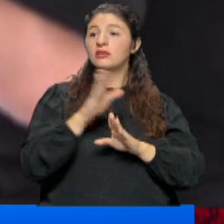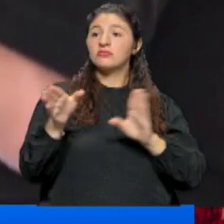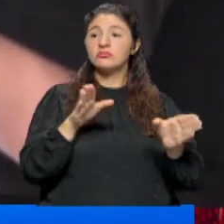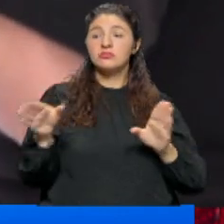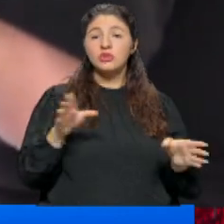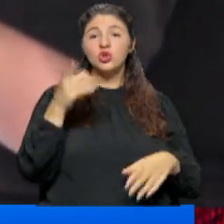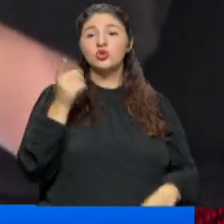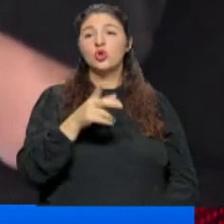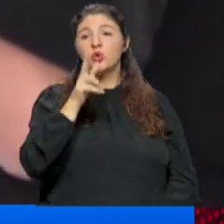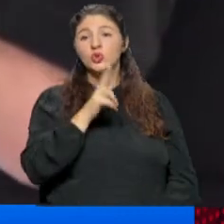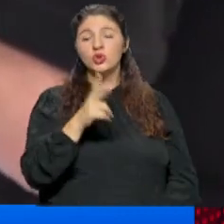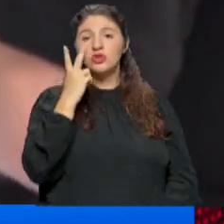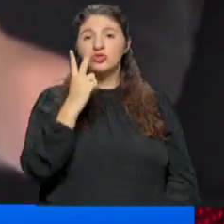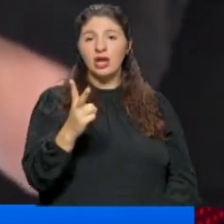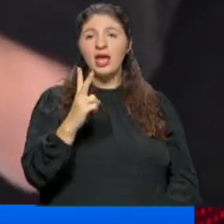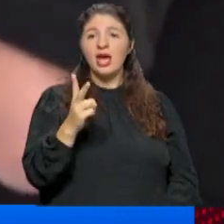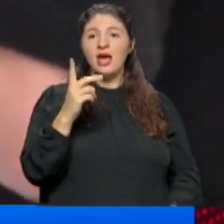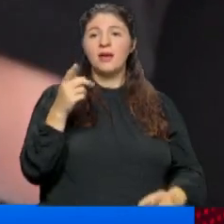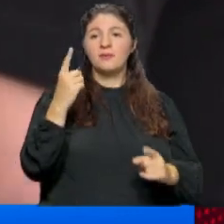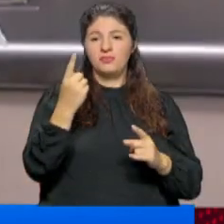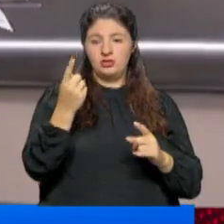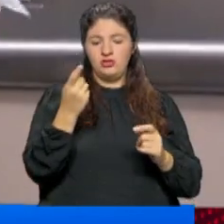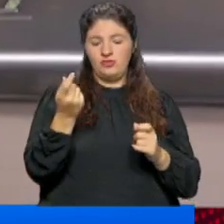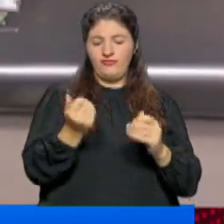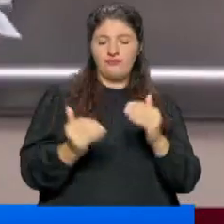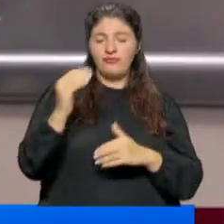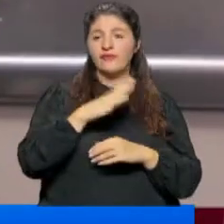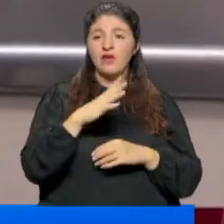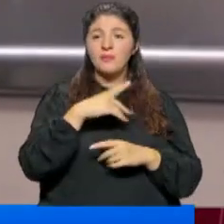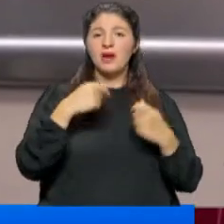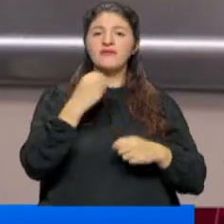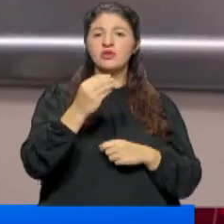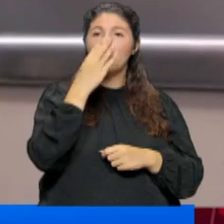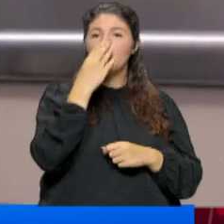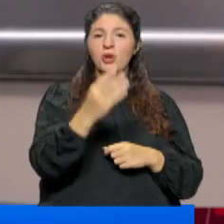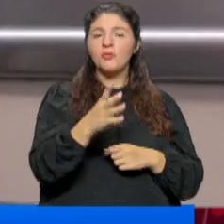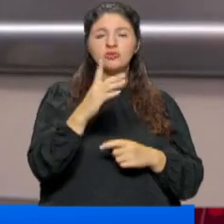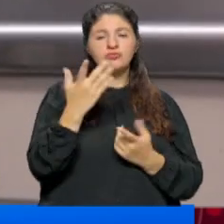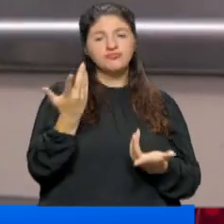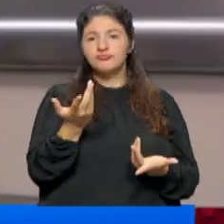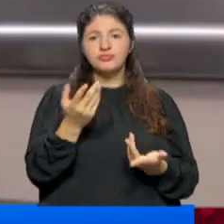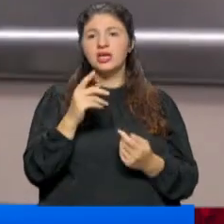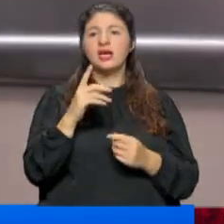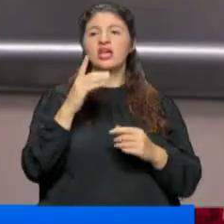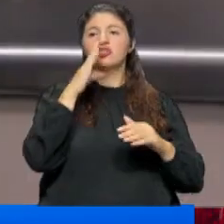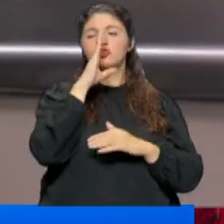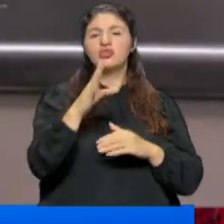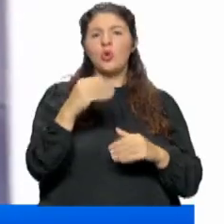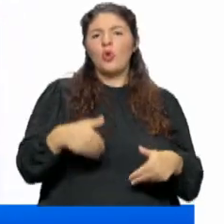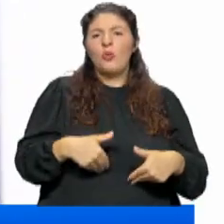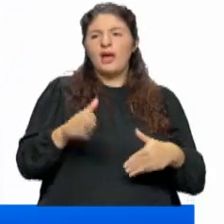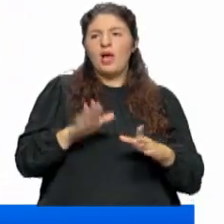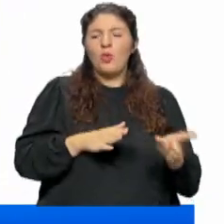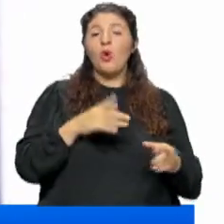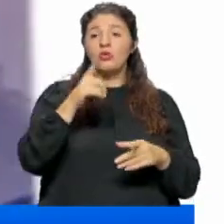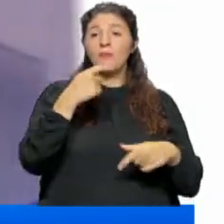çıktığımızda %300 oranında hissedilen bir enflasyon söz konusu. Bankaların vermiş olduğu promosyon ücreti şu an maalesef kitli şekilde komik kalıyor.